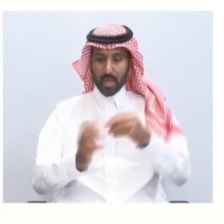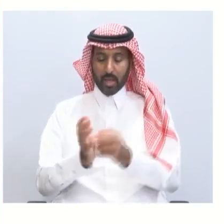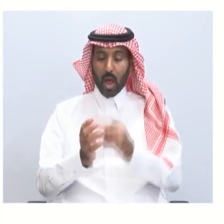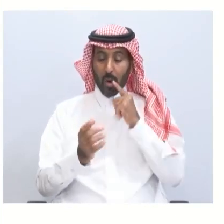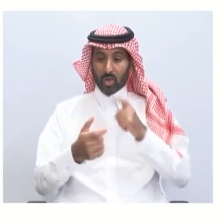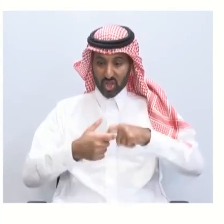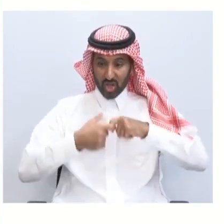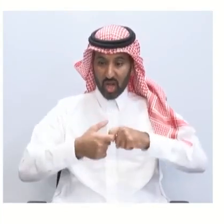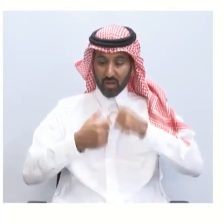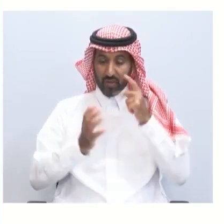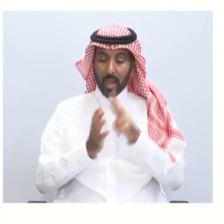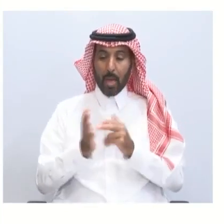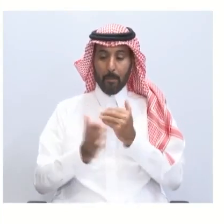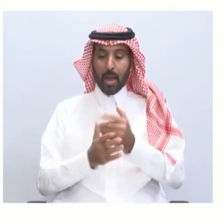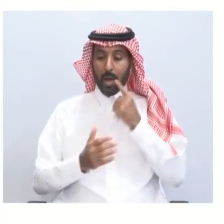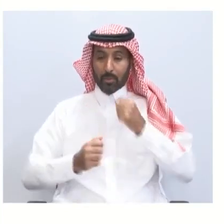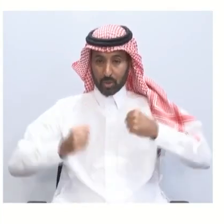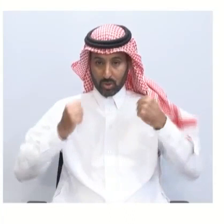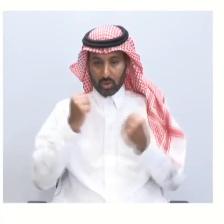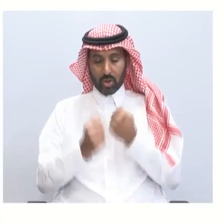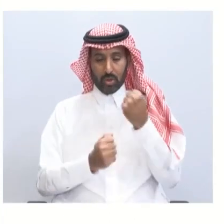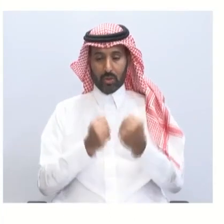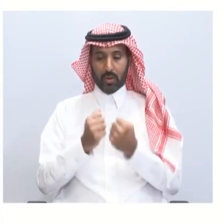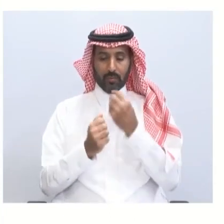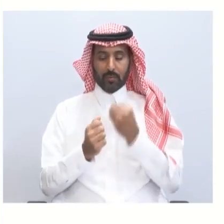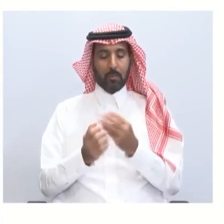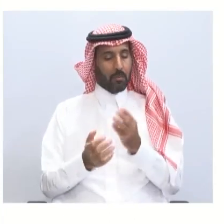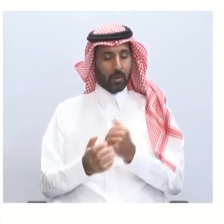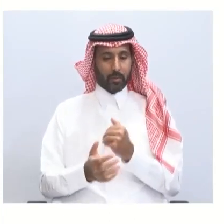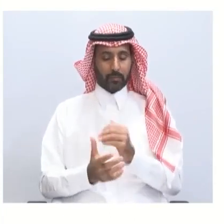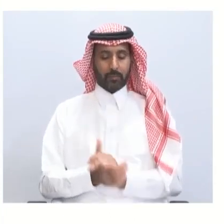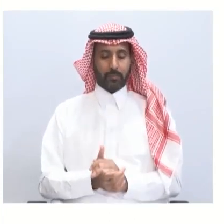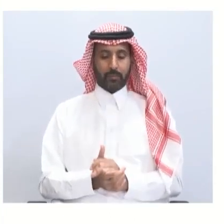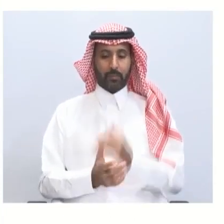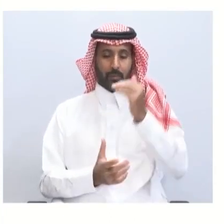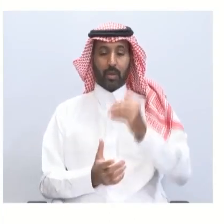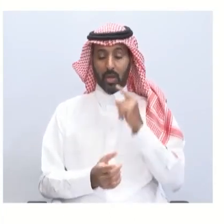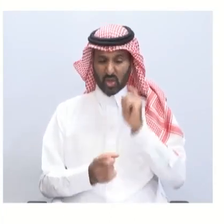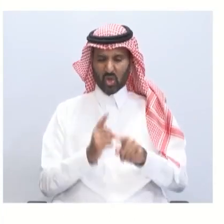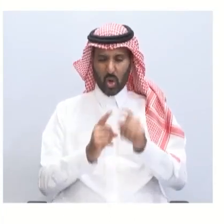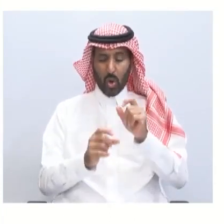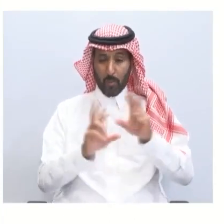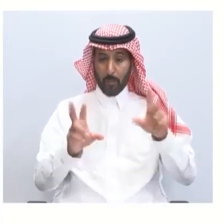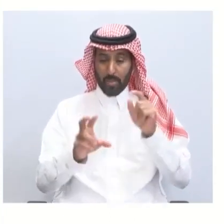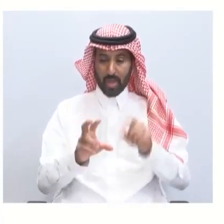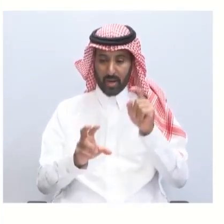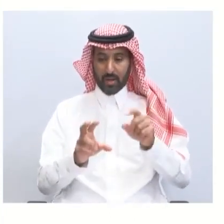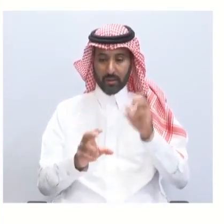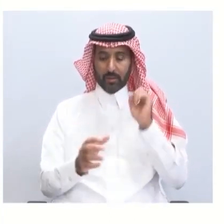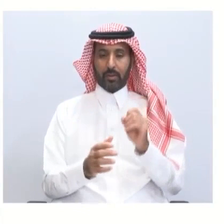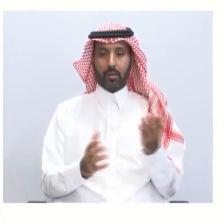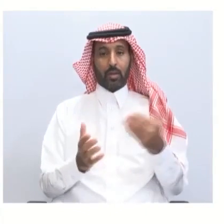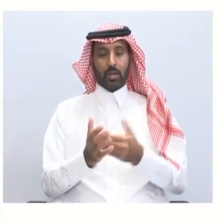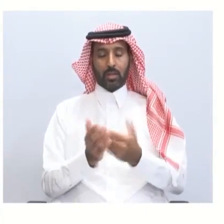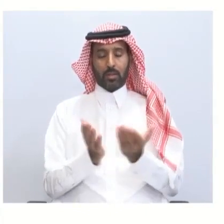الاشتراك في البرامج الصحيه فقط هذا طعم النقرات كذا انهينا